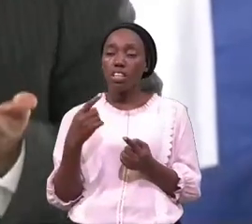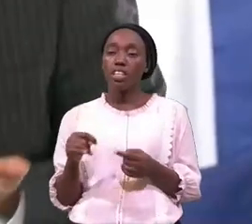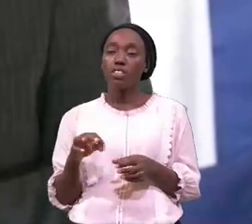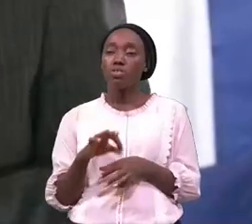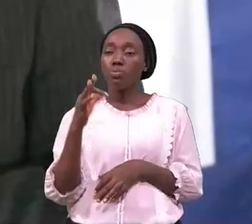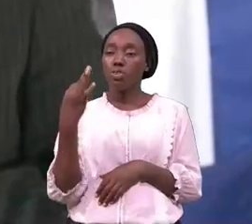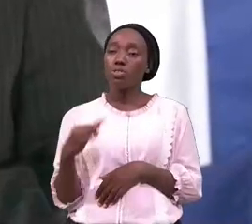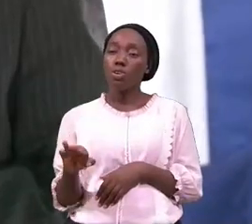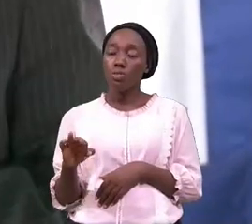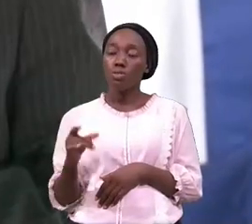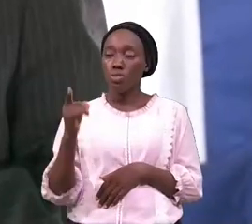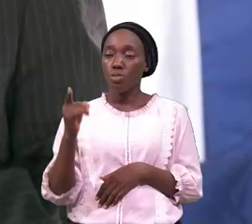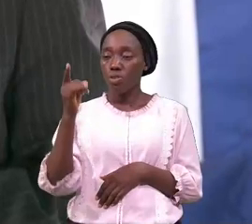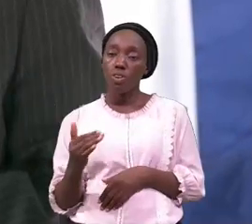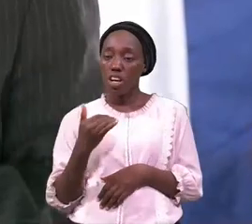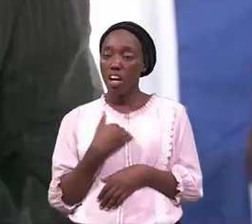Mais lorsque l'Esprit de Dieu t'a appelé,